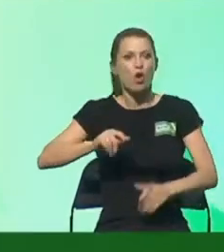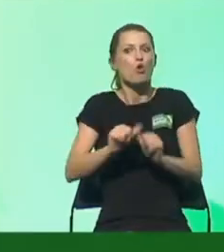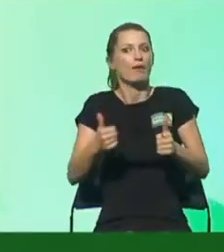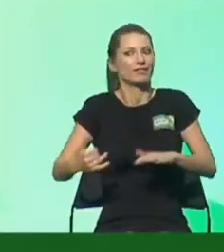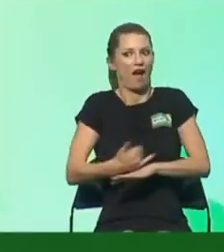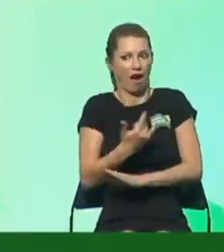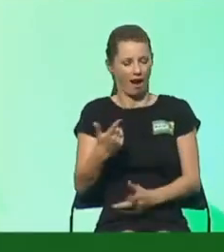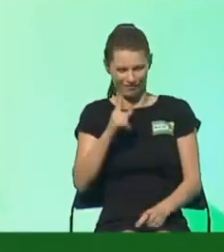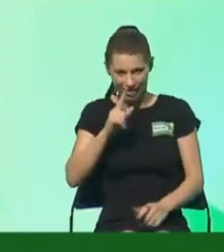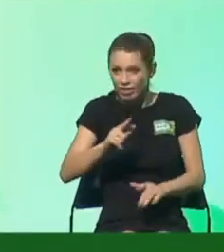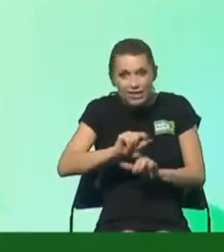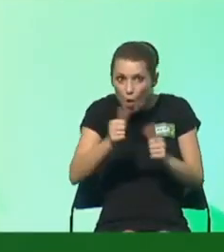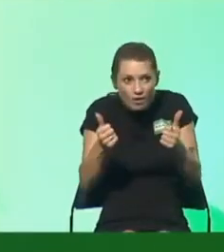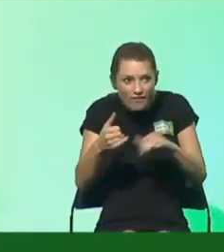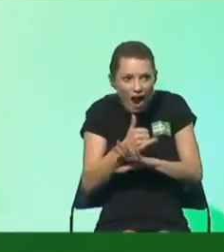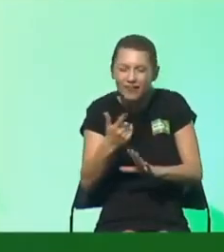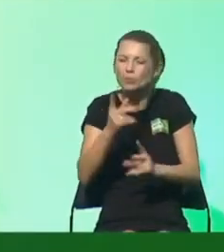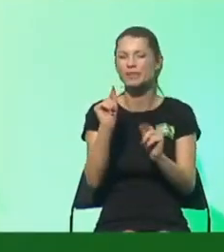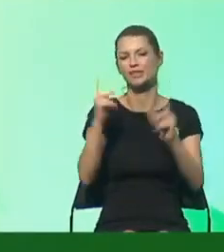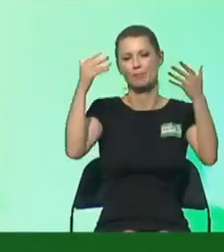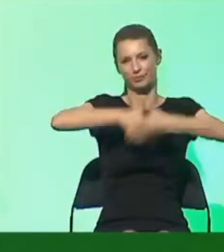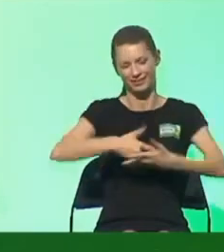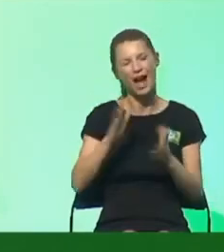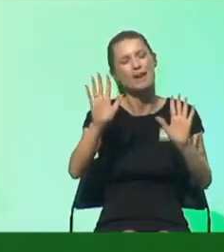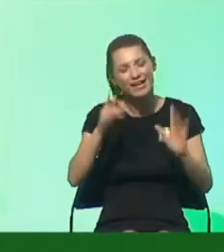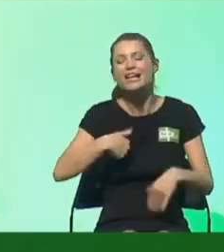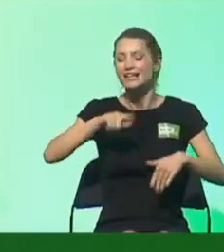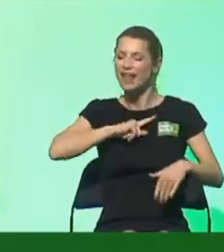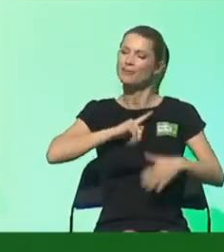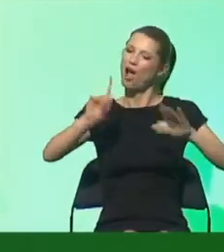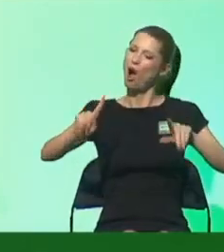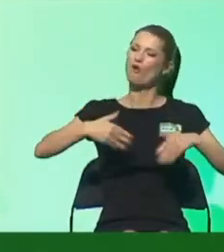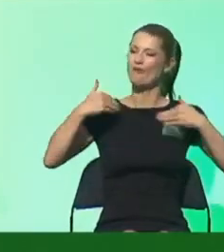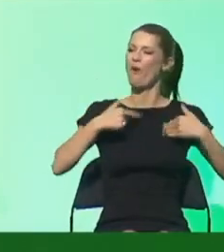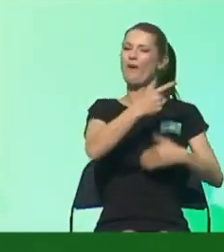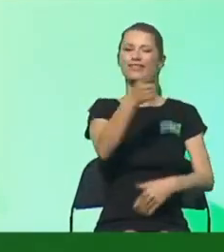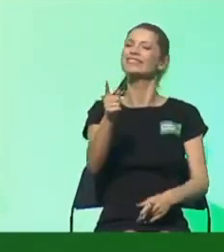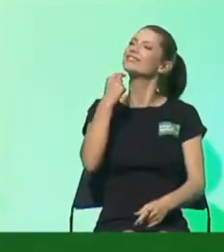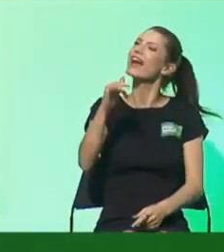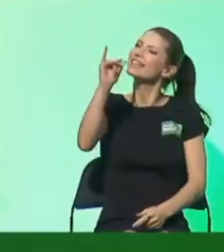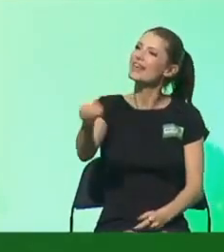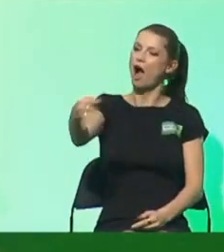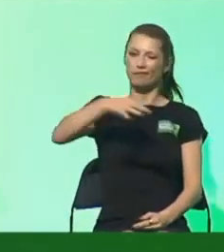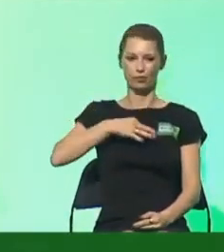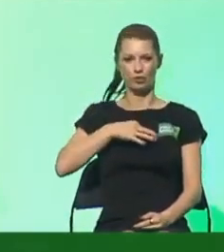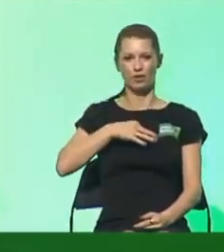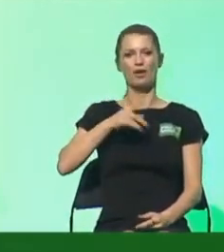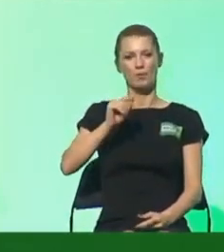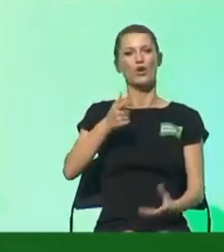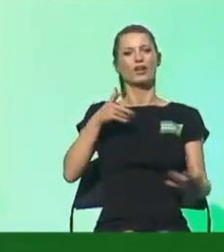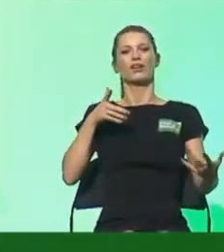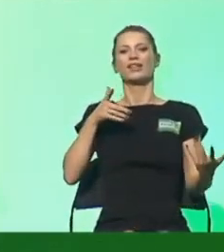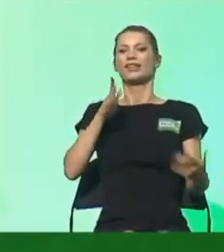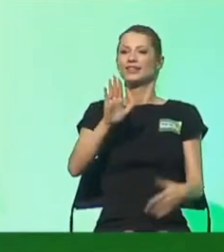hoch irritierend. Und ich würde mich sehr, sehr freuen, wenn auch ihr mir euer Ja geben würdet, dass wir unseren gemeinsamen